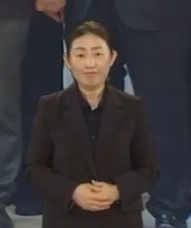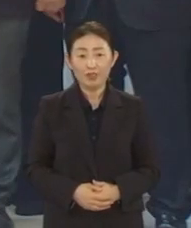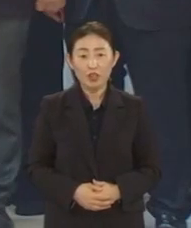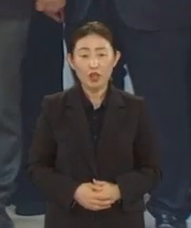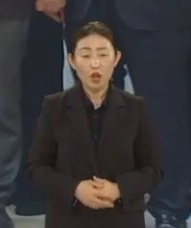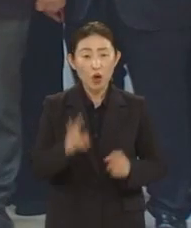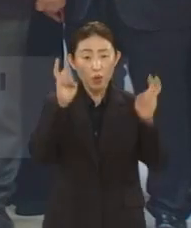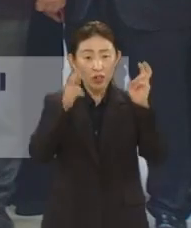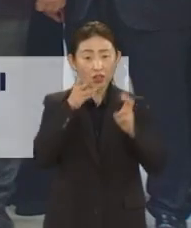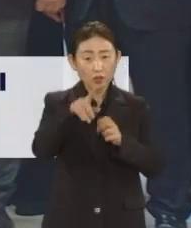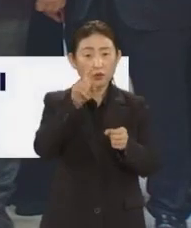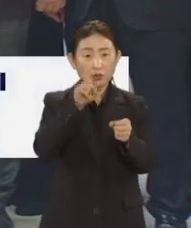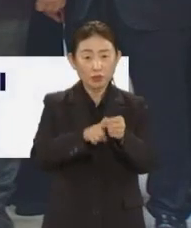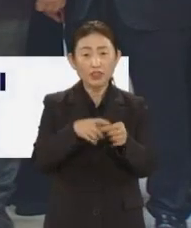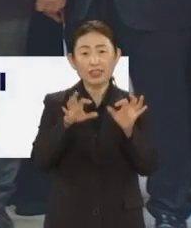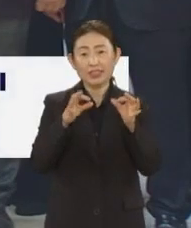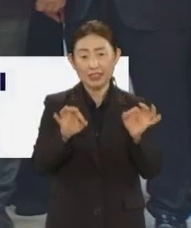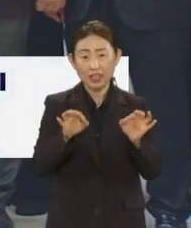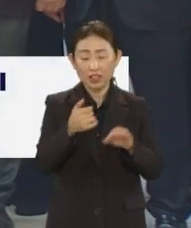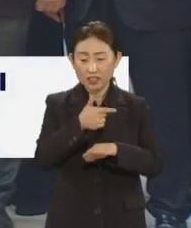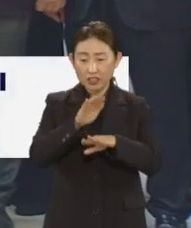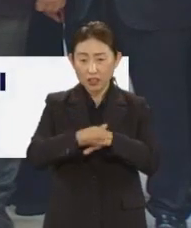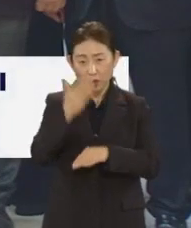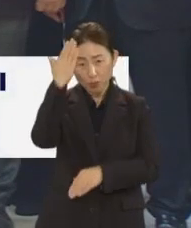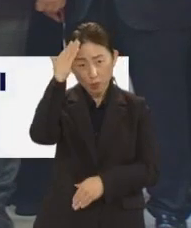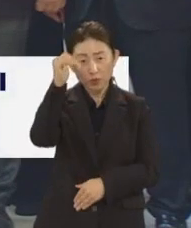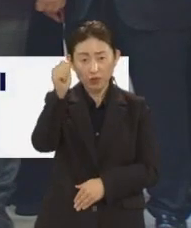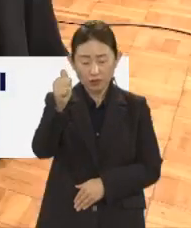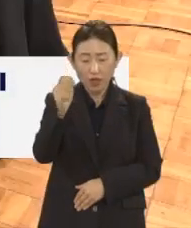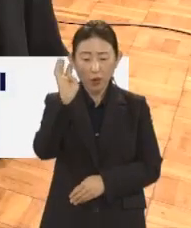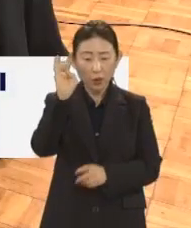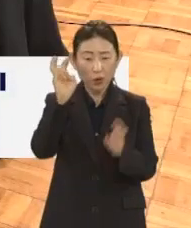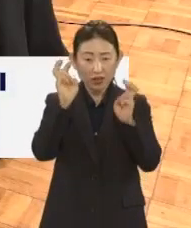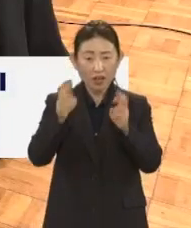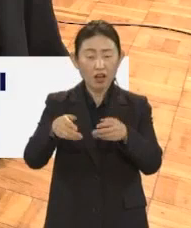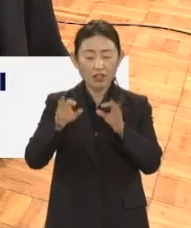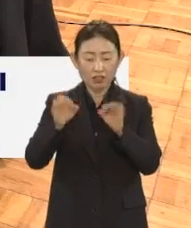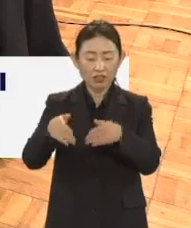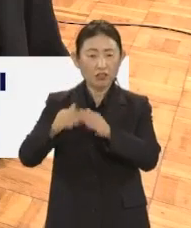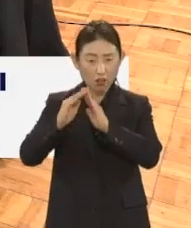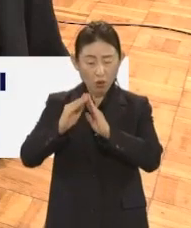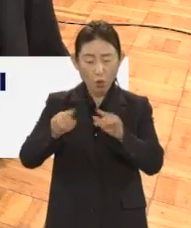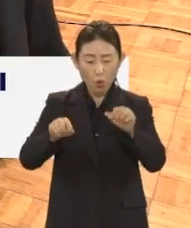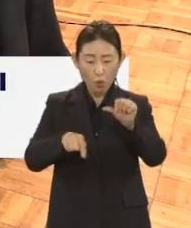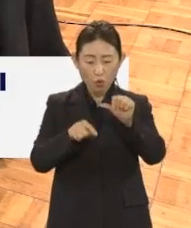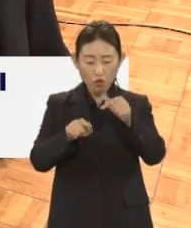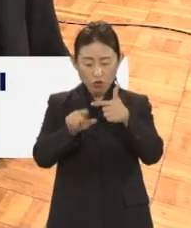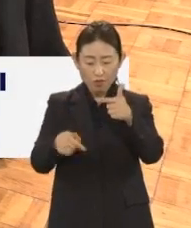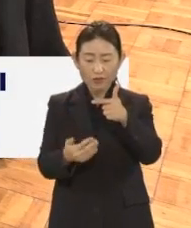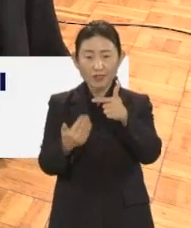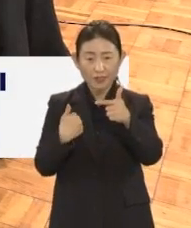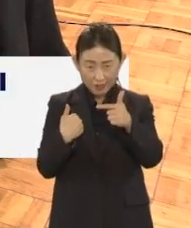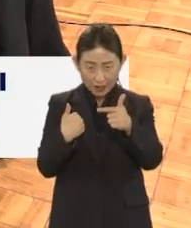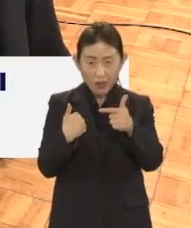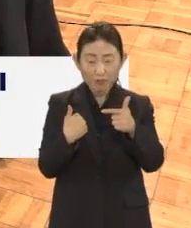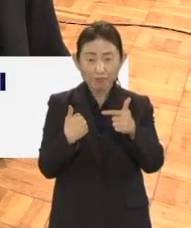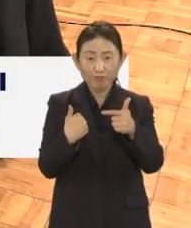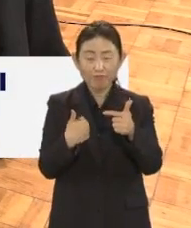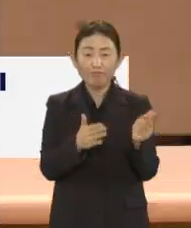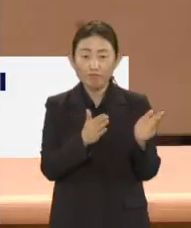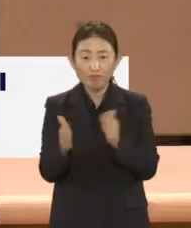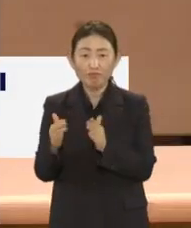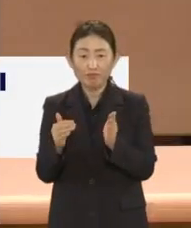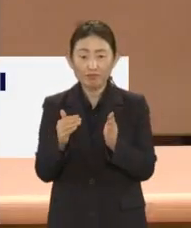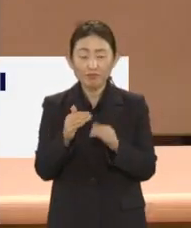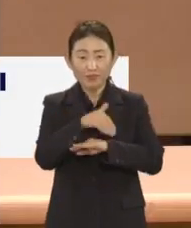대전의 본사를 둔 기업금융중심은행 설립 방안이 올 상반기 중에 마련됩니다 오늘 열린 연구용역 착수 보고회에서